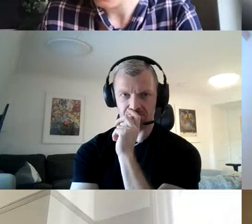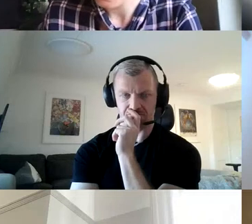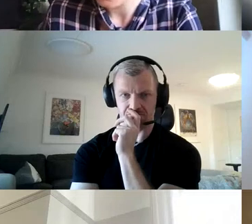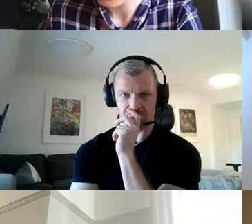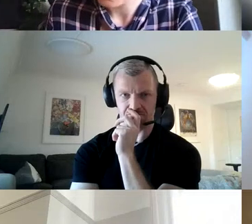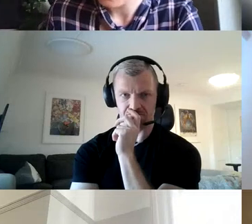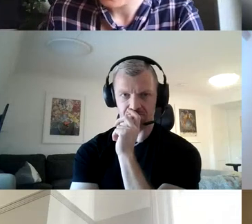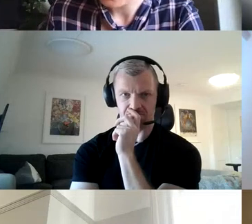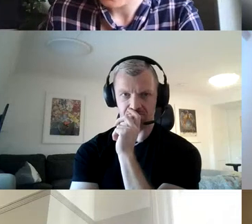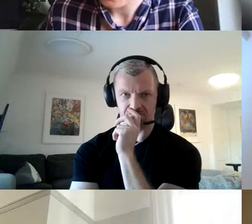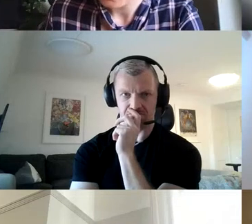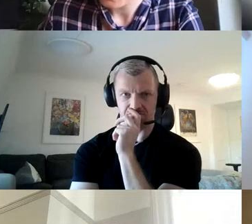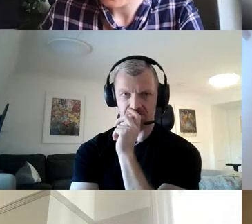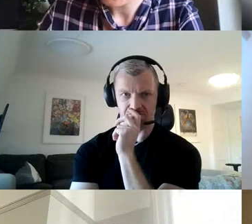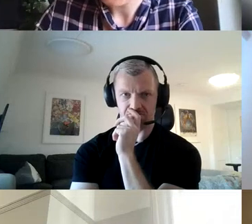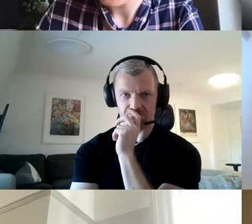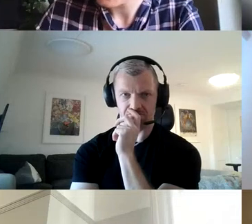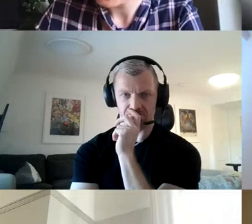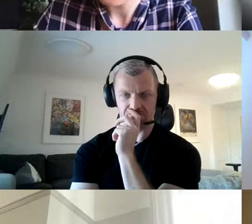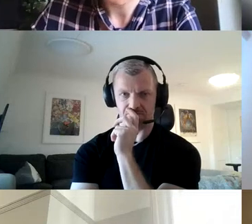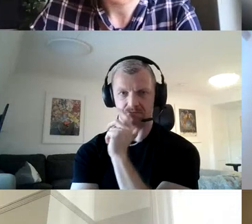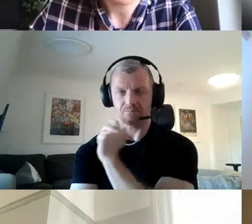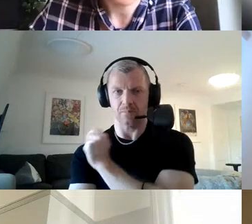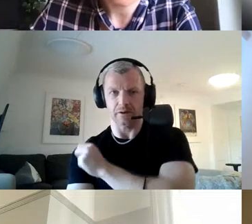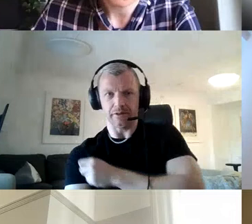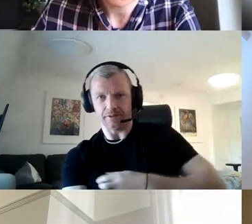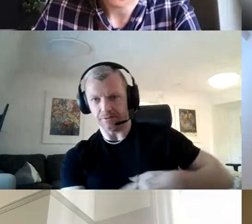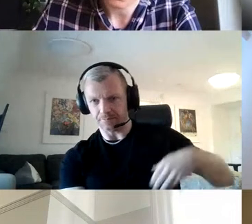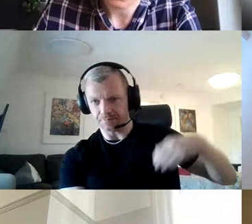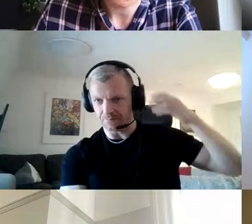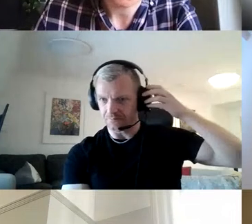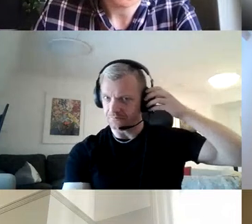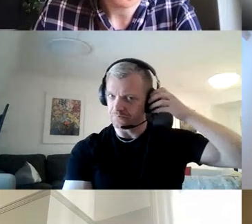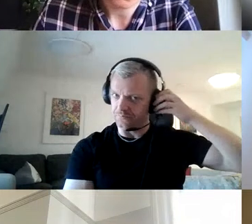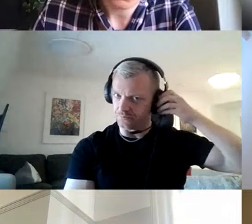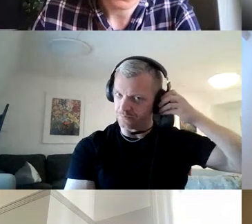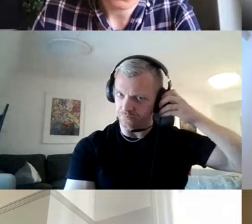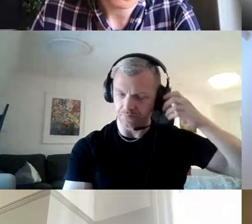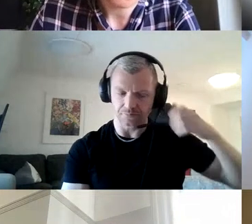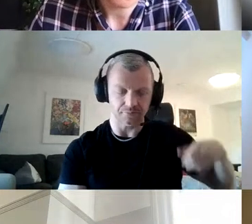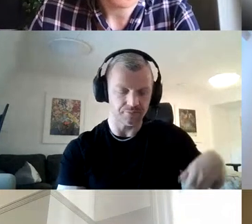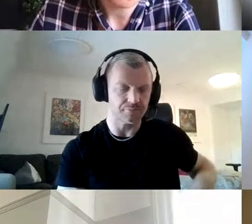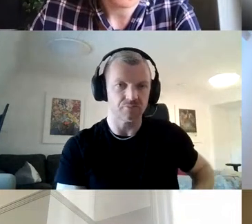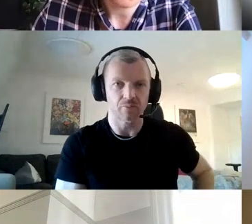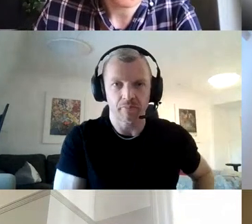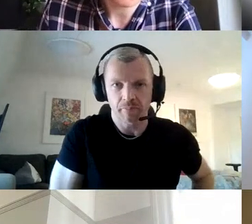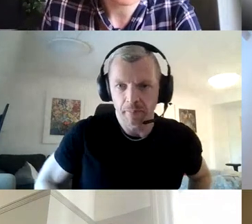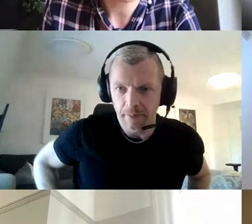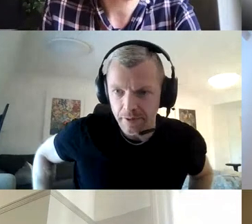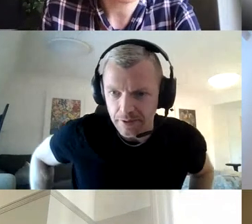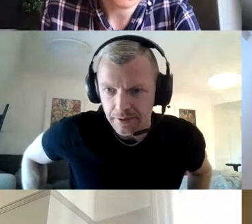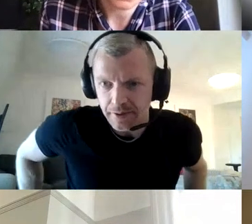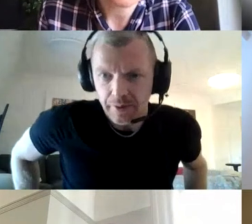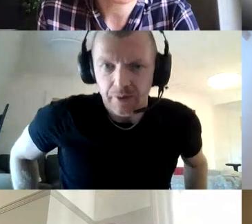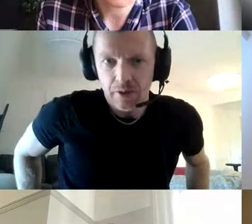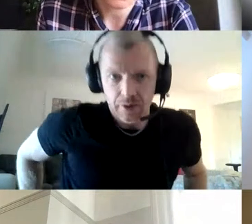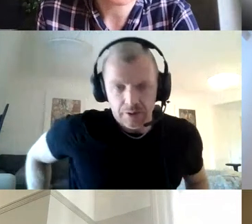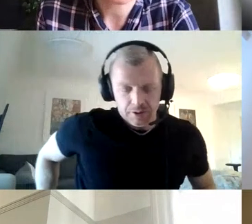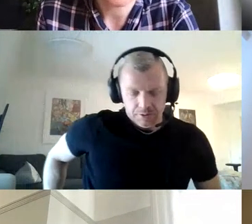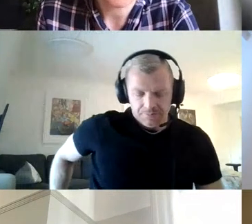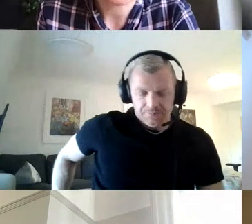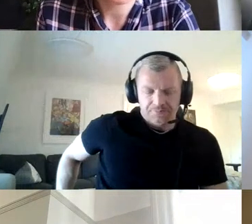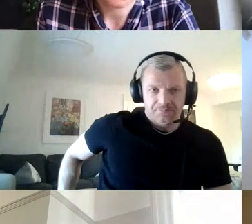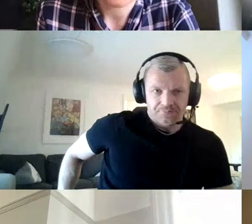personer. Och 2 000 personer gånger 740 000 kronor, det är ganska mycket pengar. Så därför är prevention